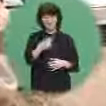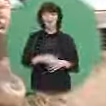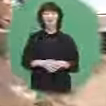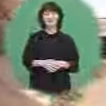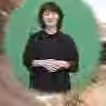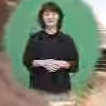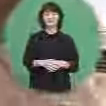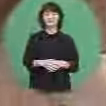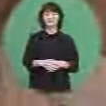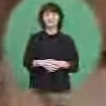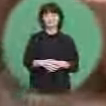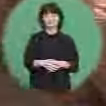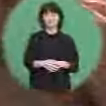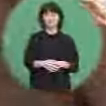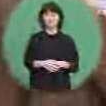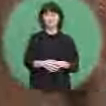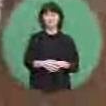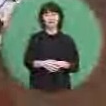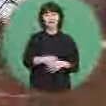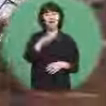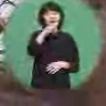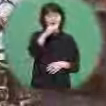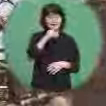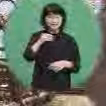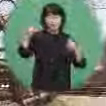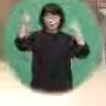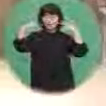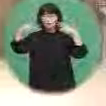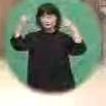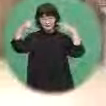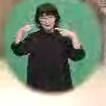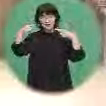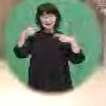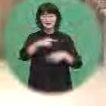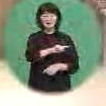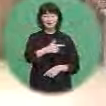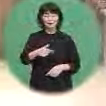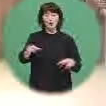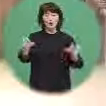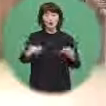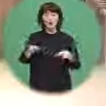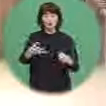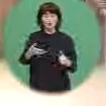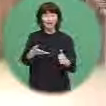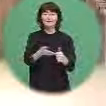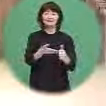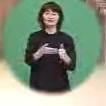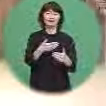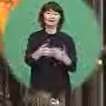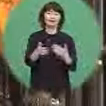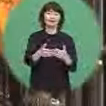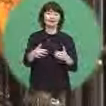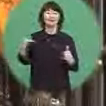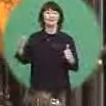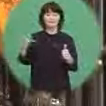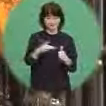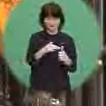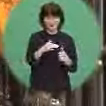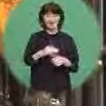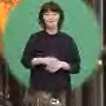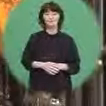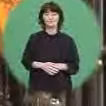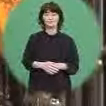です石むフレア牧場ではヤギや羊など動物の餌やり体験が人気を集めて